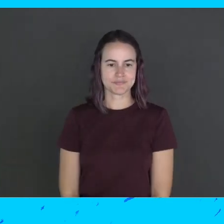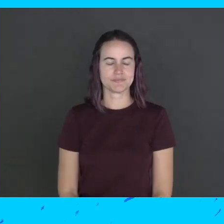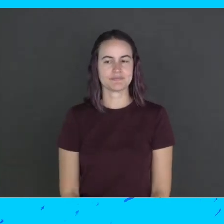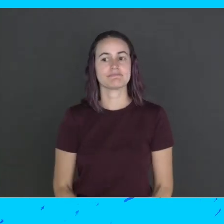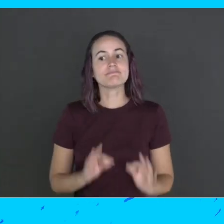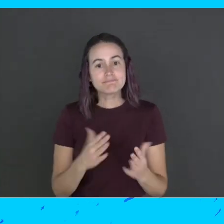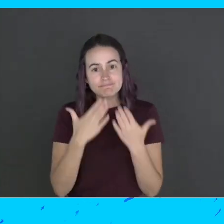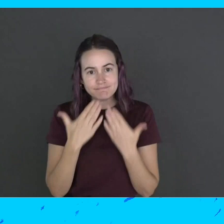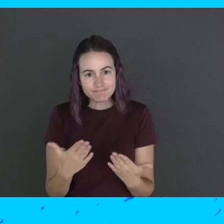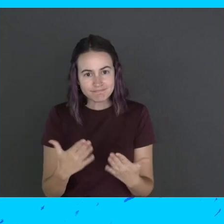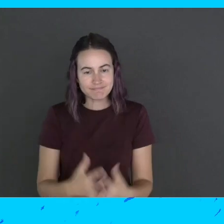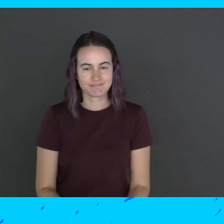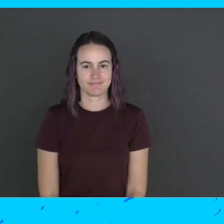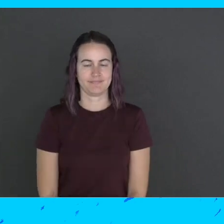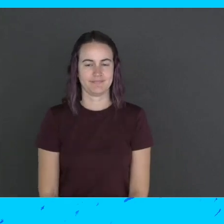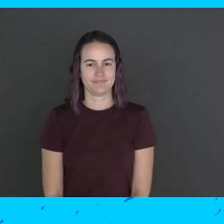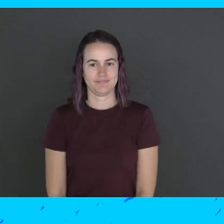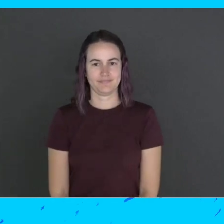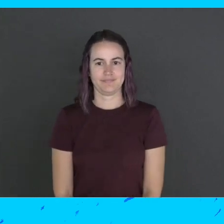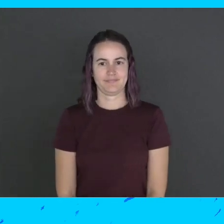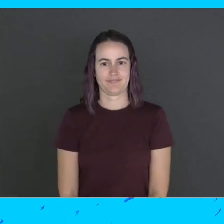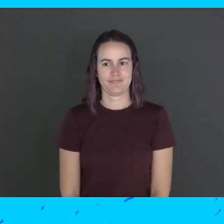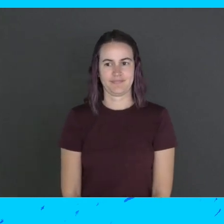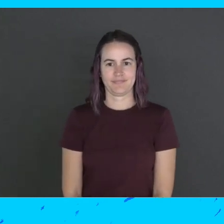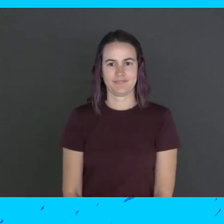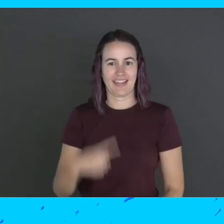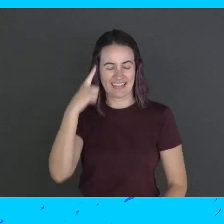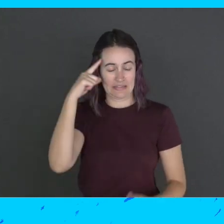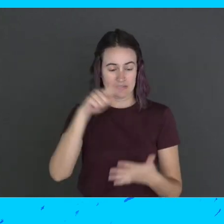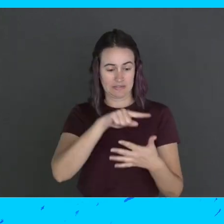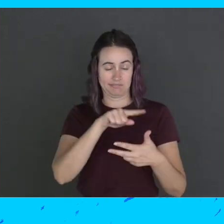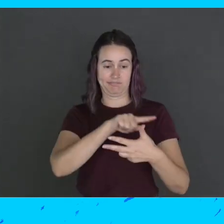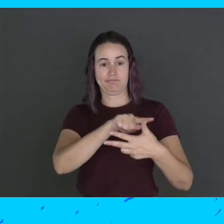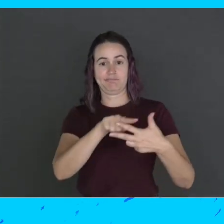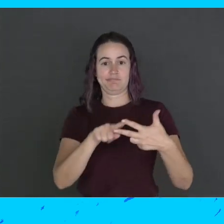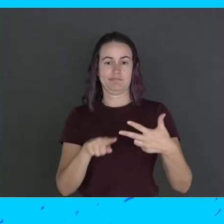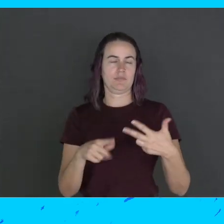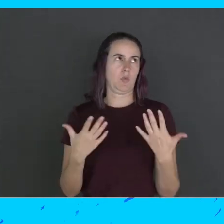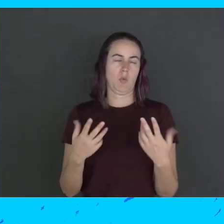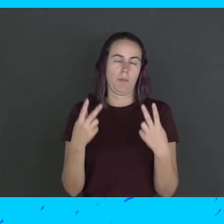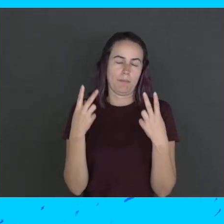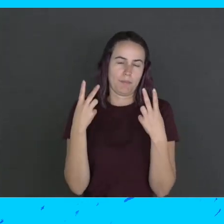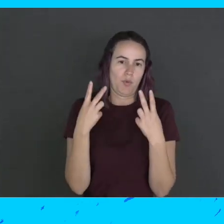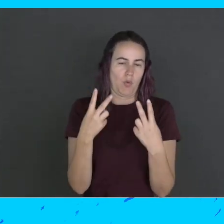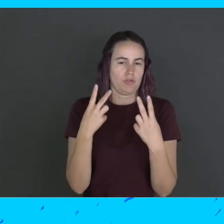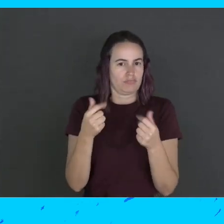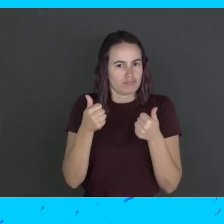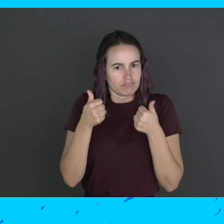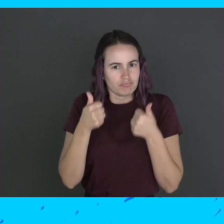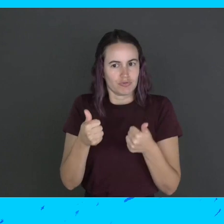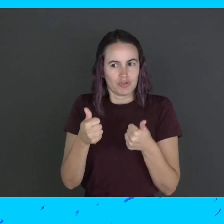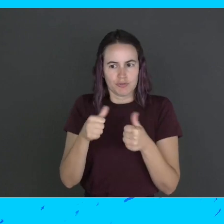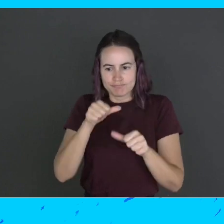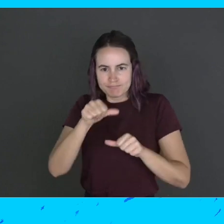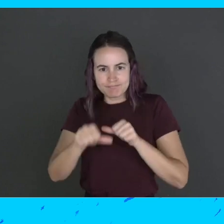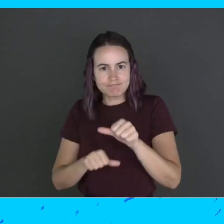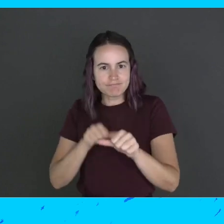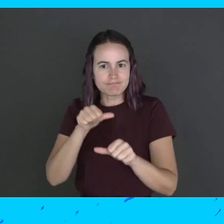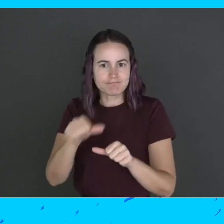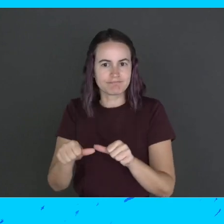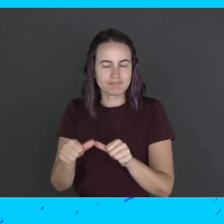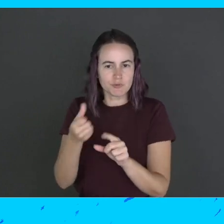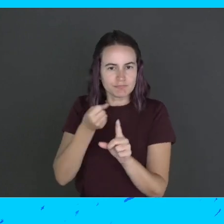Je vois donc que tout cela est, ce sont des solutions vitales, des méthodes qui peuvent